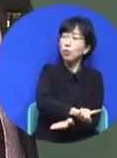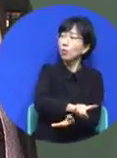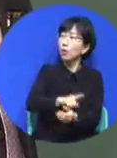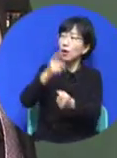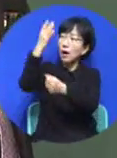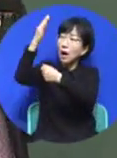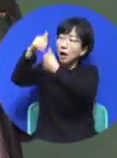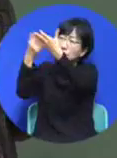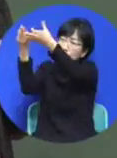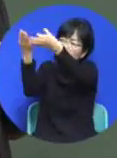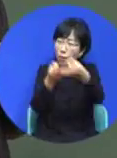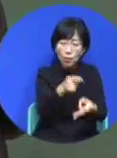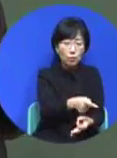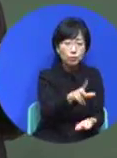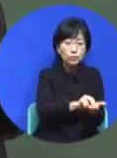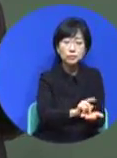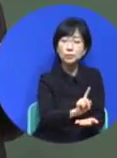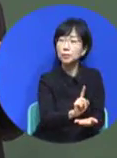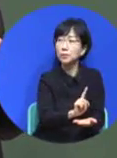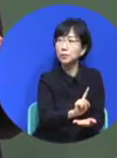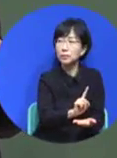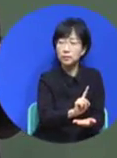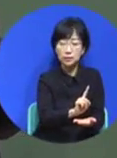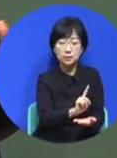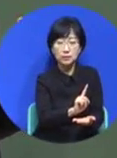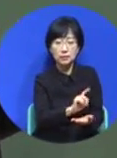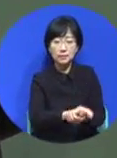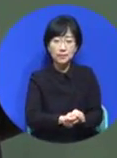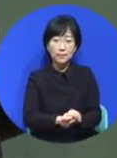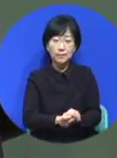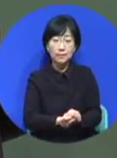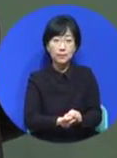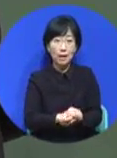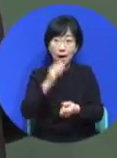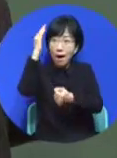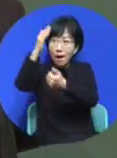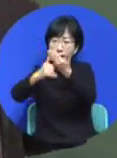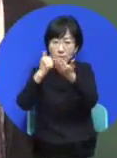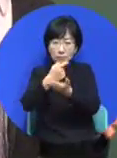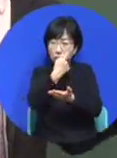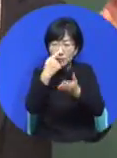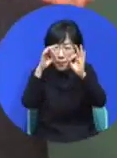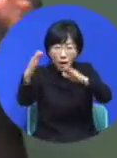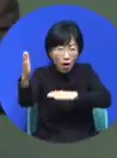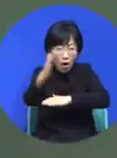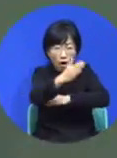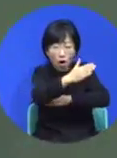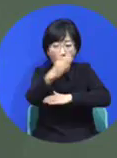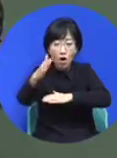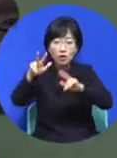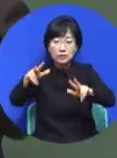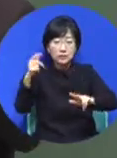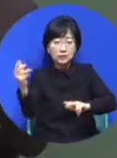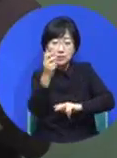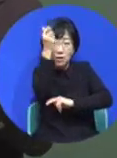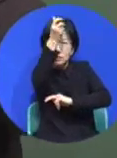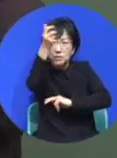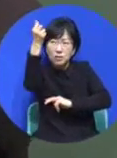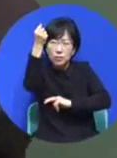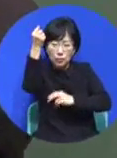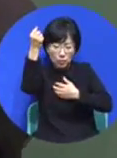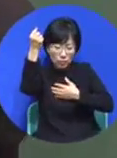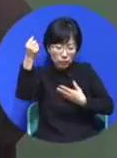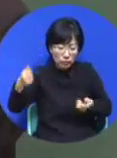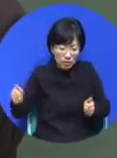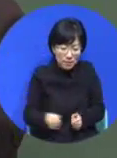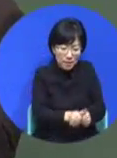it or understand it. So what are you doing, God? 하나님은 눈에 보이는 건 하나님 아닙니다. 성령으로 지금도 역사하셔서 우리와 동행하신 하나님 이거